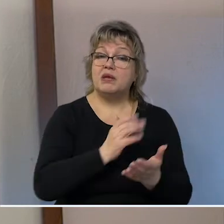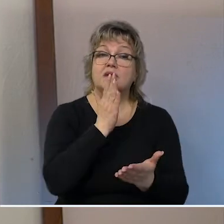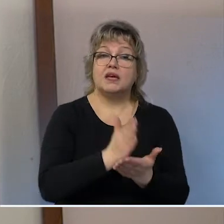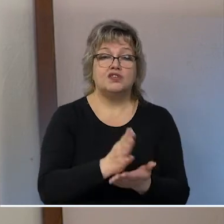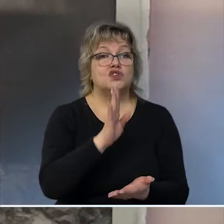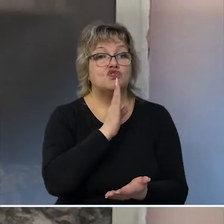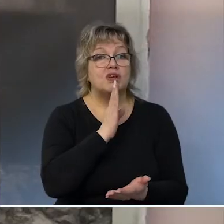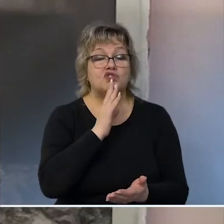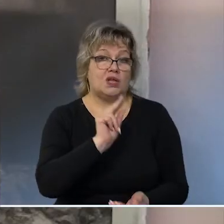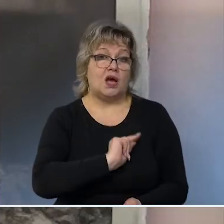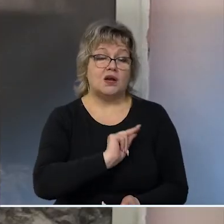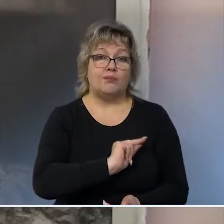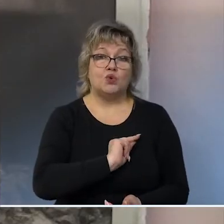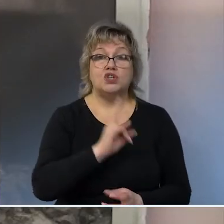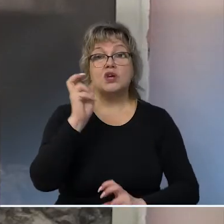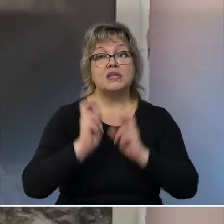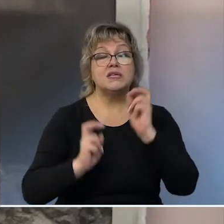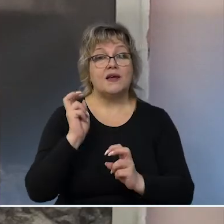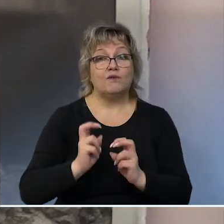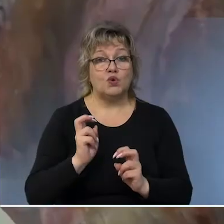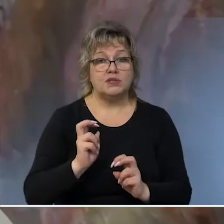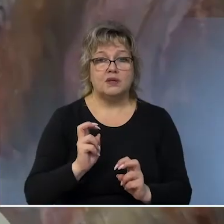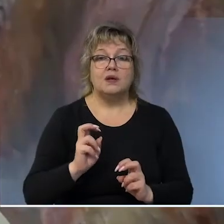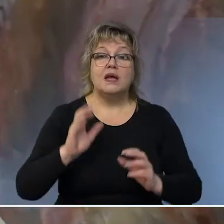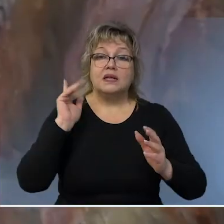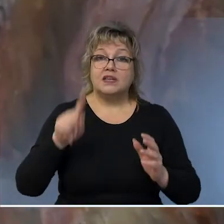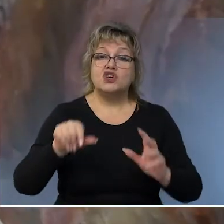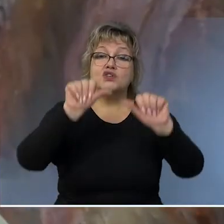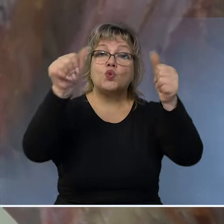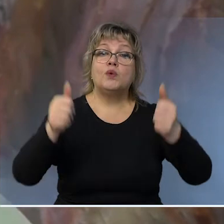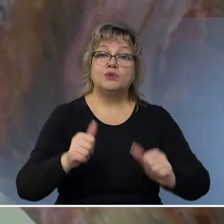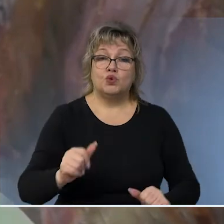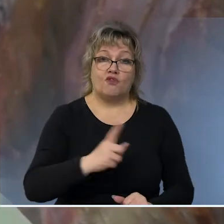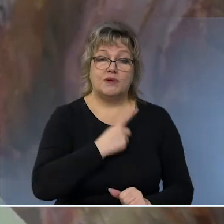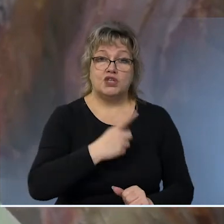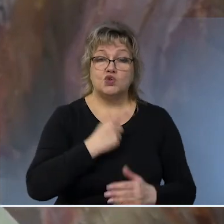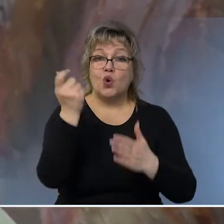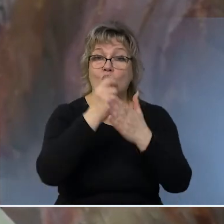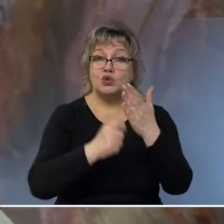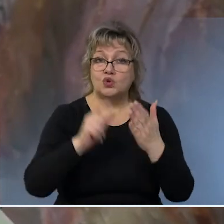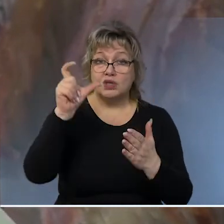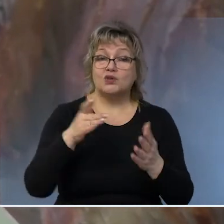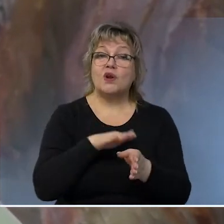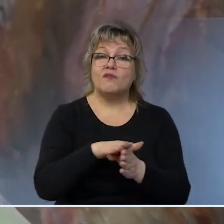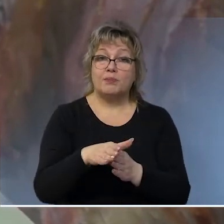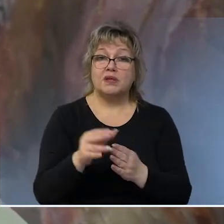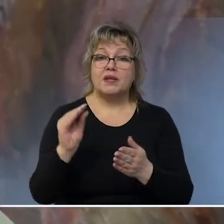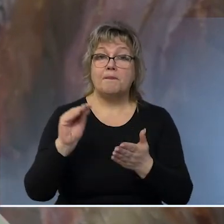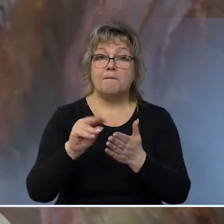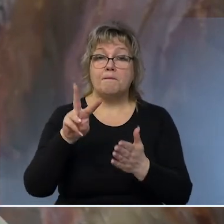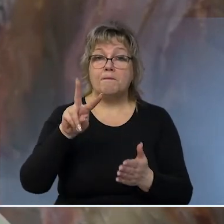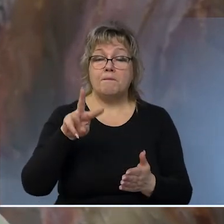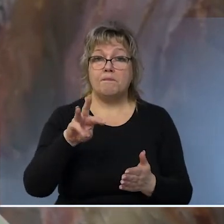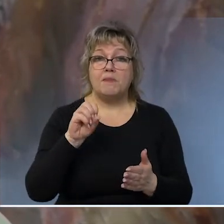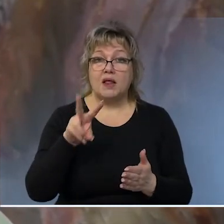Женщина-спортсменка есть, женщина, работающая на заводе, даже женщина в скульптуре, да, в мастерской художника, которая выполнена мелком,